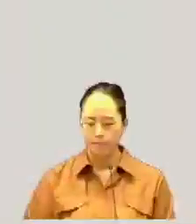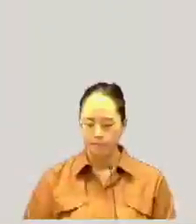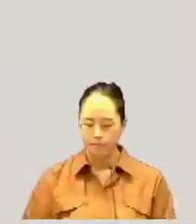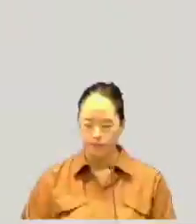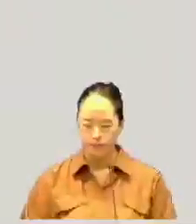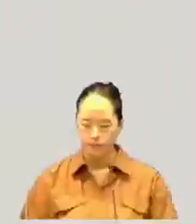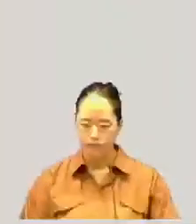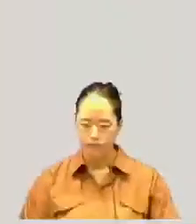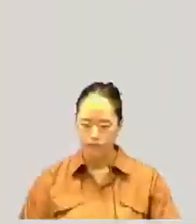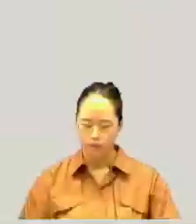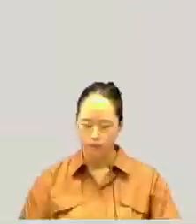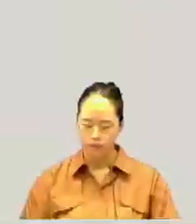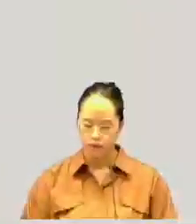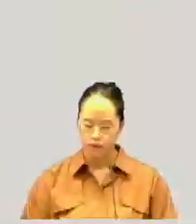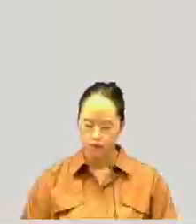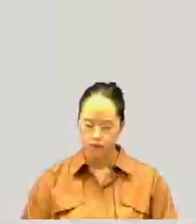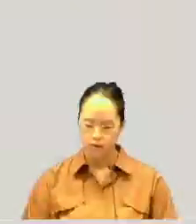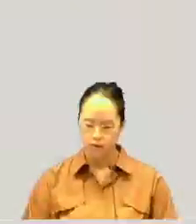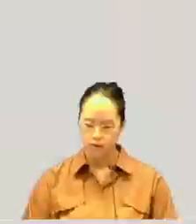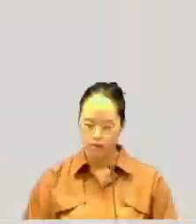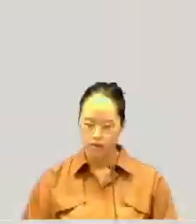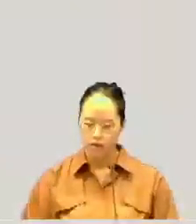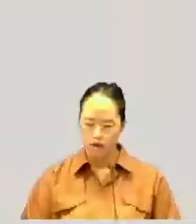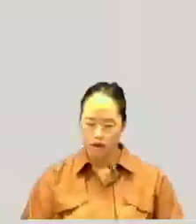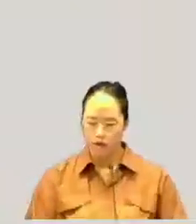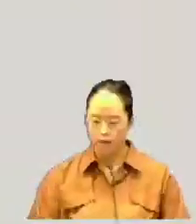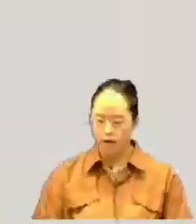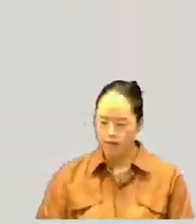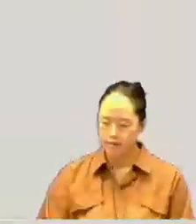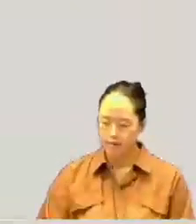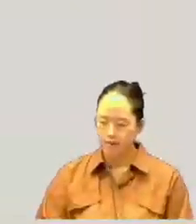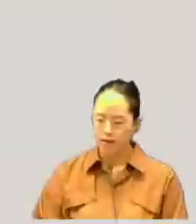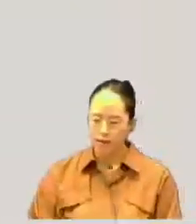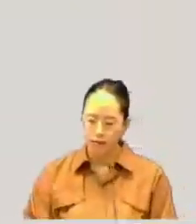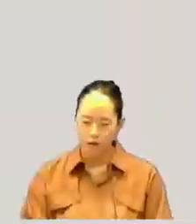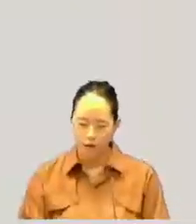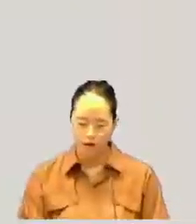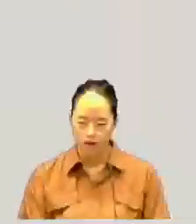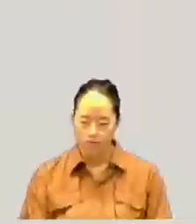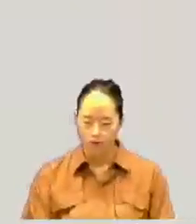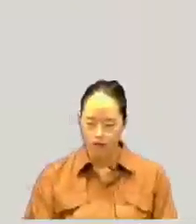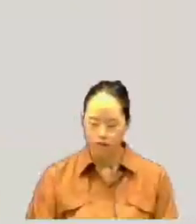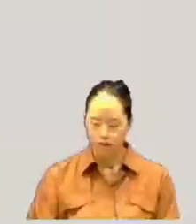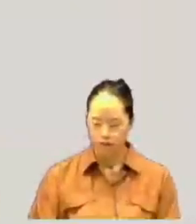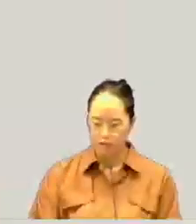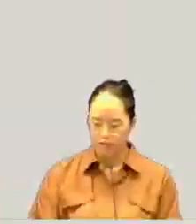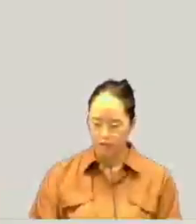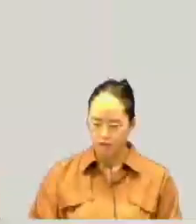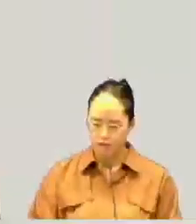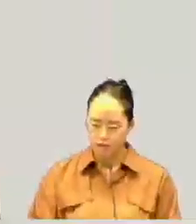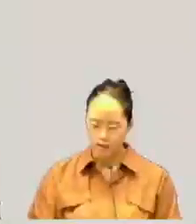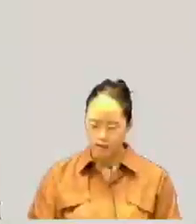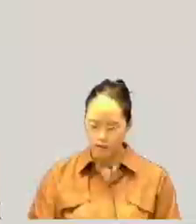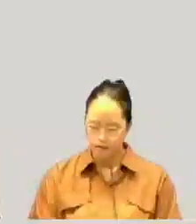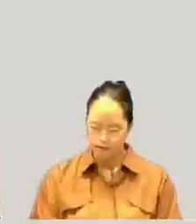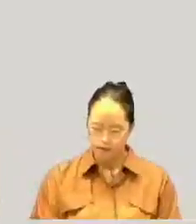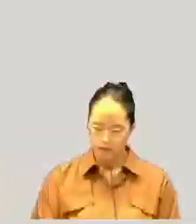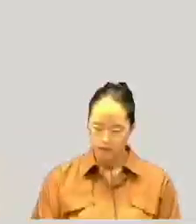信，这个在最后那日审判的时候呢会出现的。然而呢，这里边说